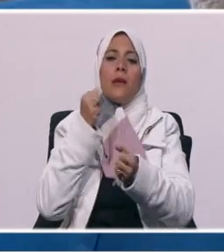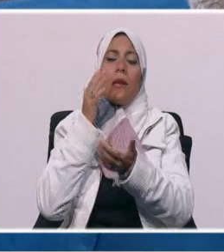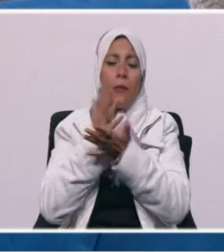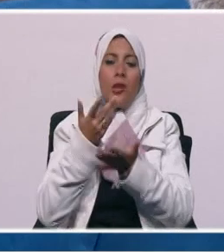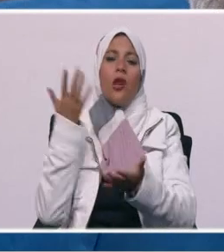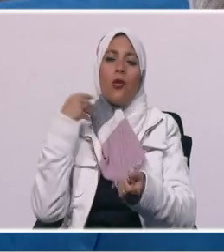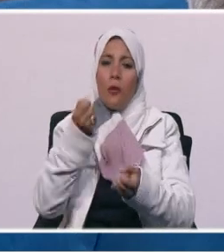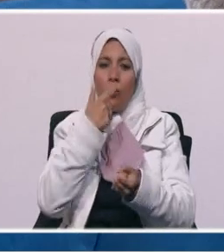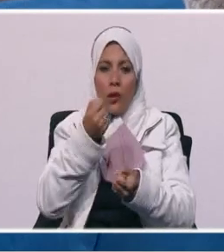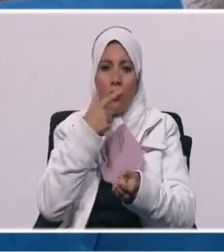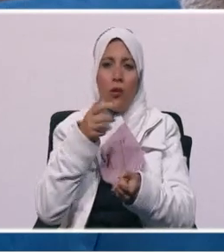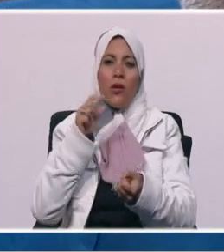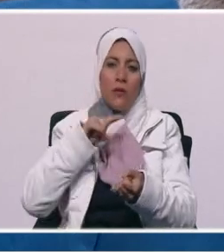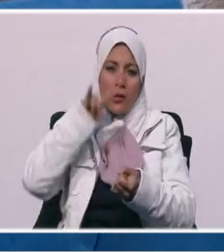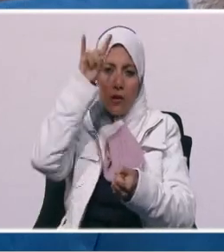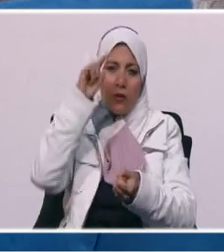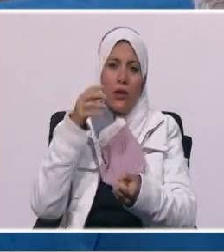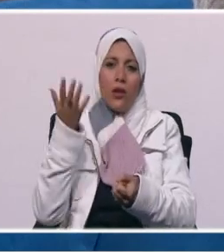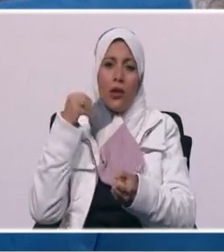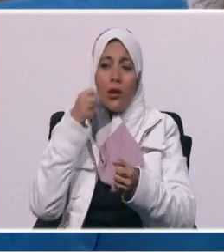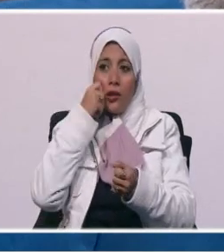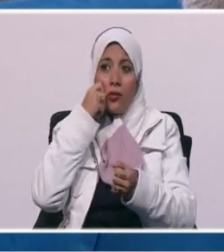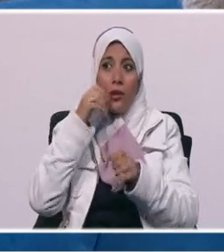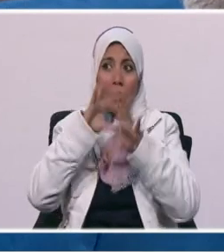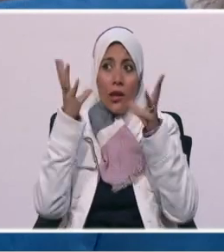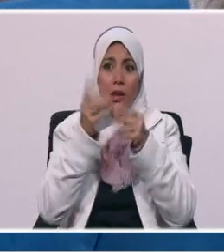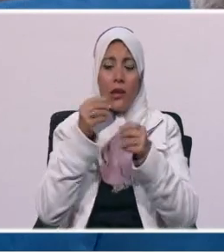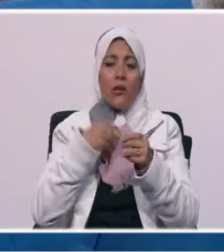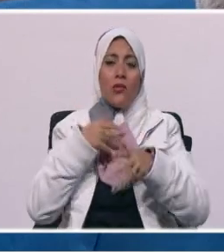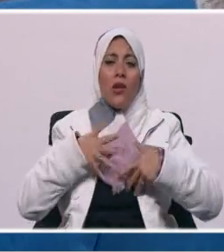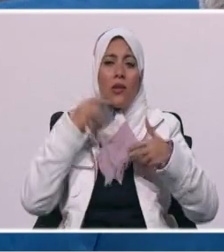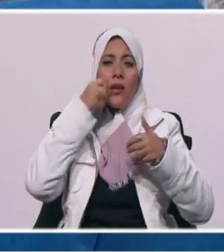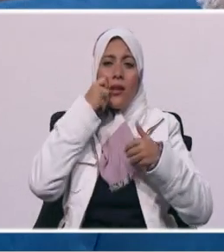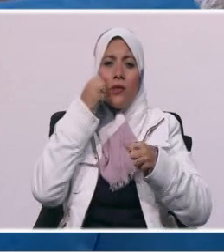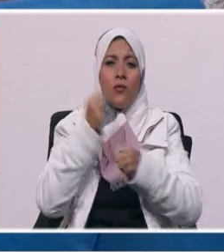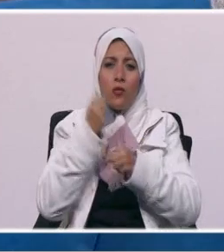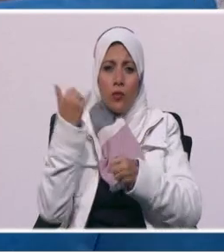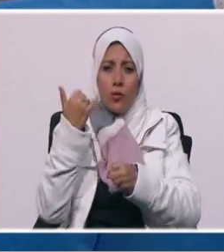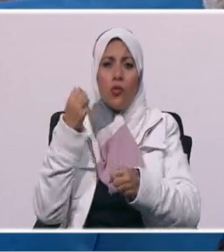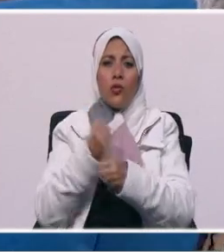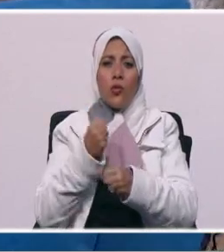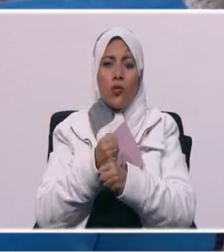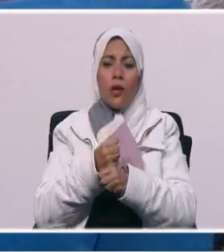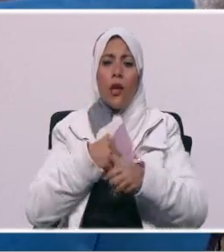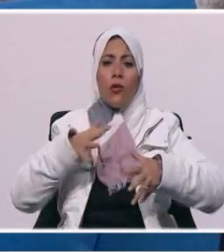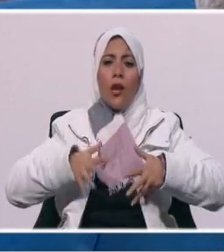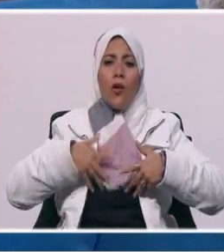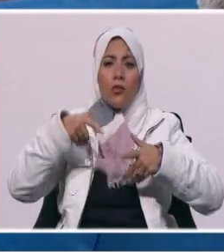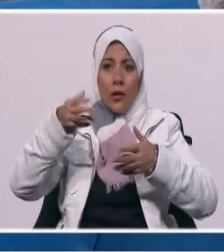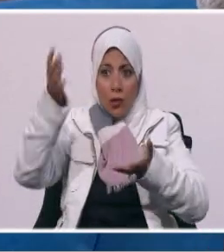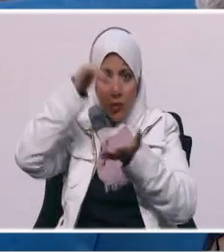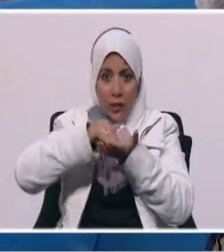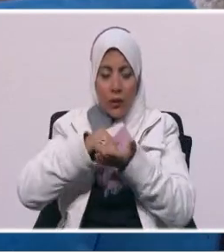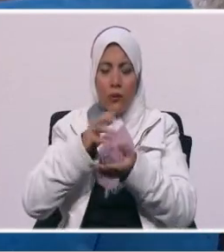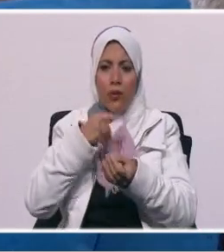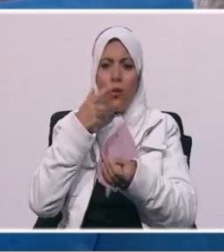بره. وكنت كل همي وكل شغلي الشاغل ان انا ارجع الحياه الطبيعيه، لانه جت